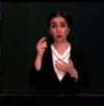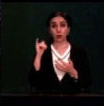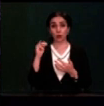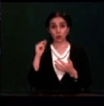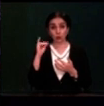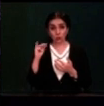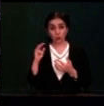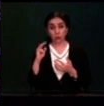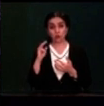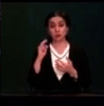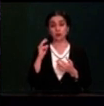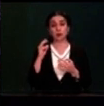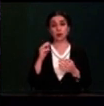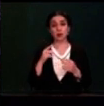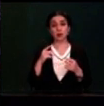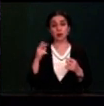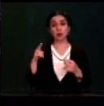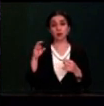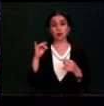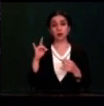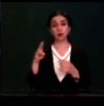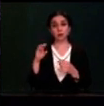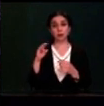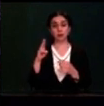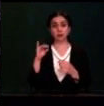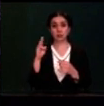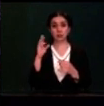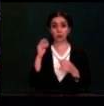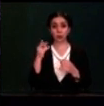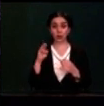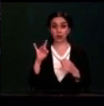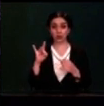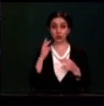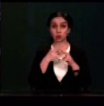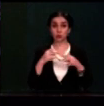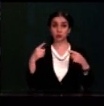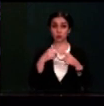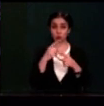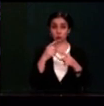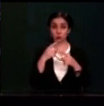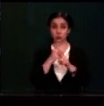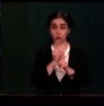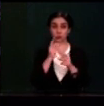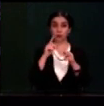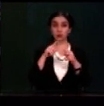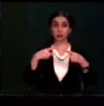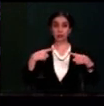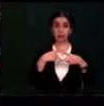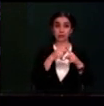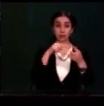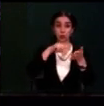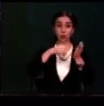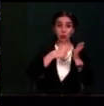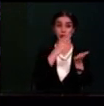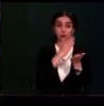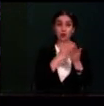A nuqtadan alfa tekislikka perpendikulyar tushiramiz. Bu alfa tekislikdagi ikki kesishuvchi perpendikularlarning kesishish nuqtasiga